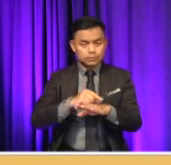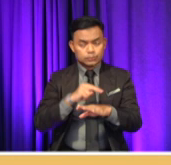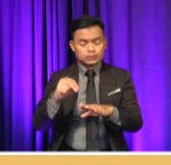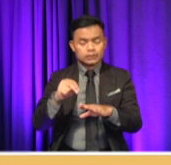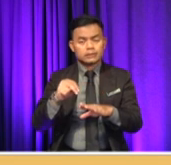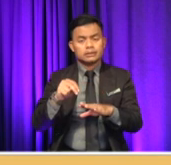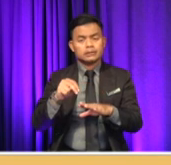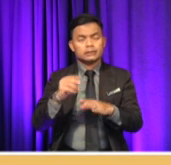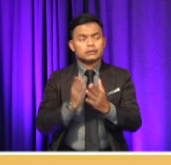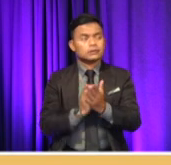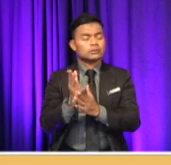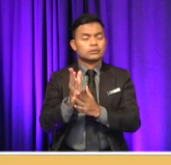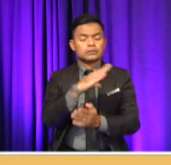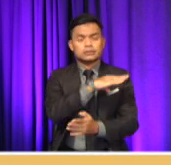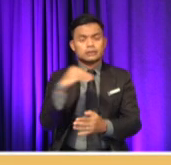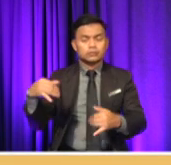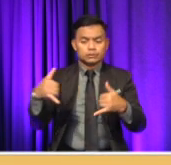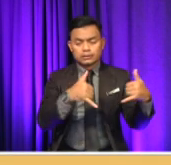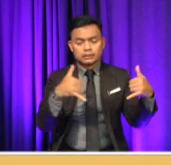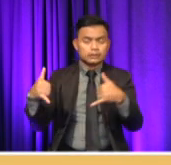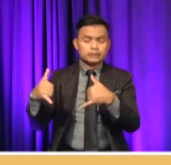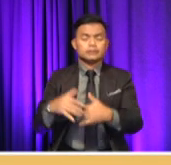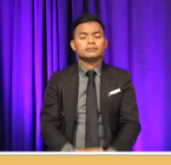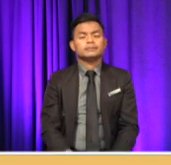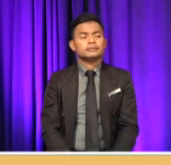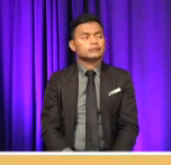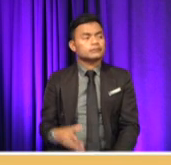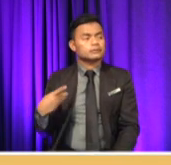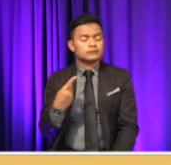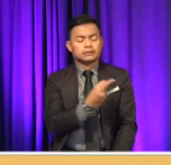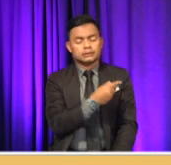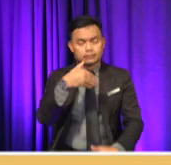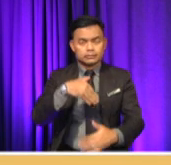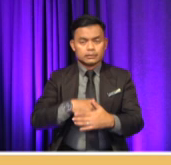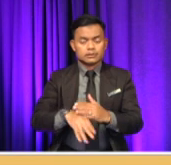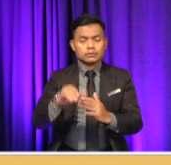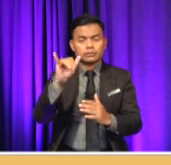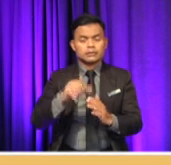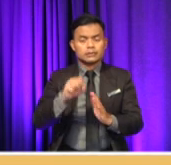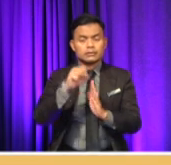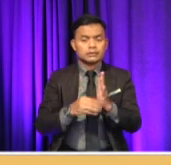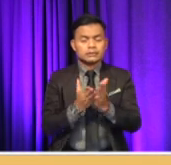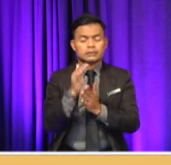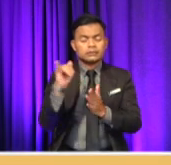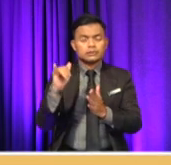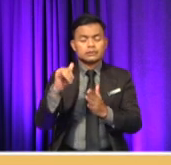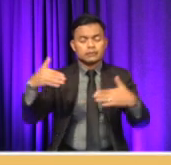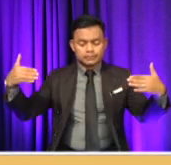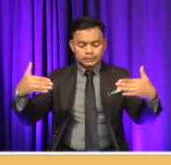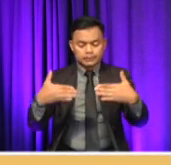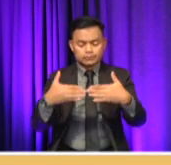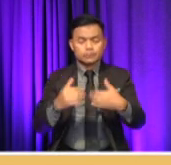alik Oke kita pergi ke pada komponen yang seterusnya yaitu penyambung Oke penyambung nih